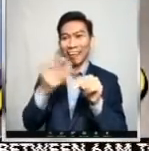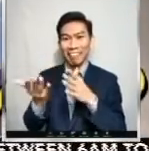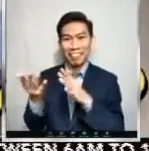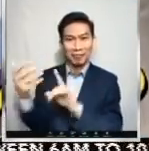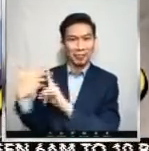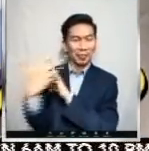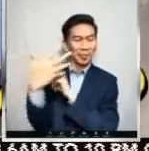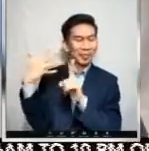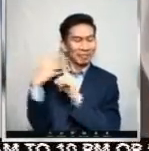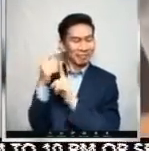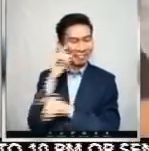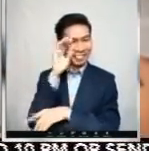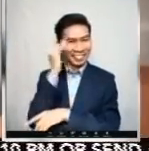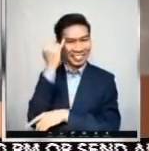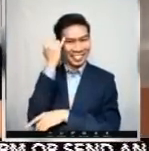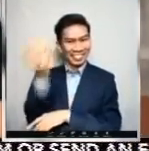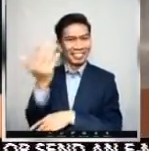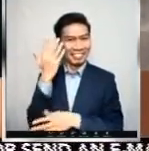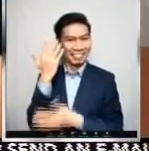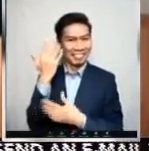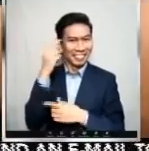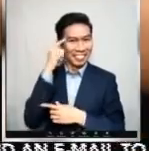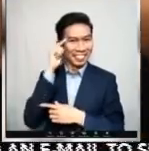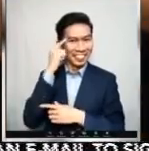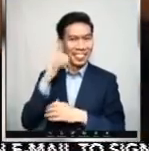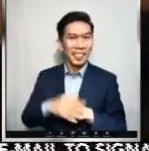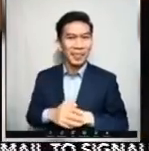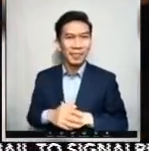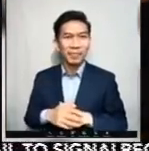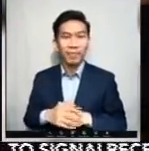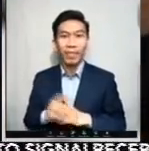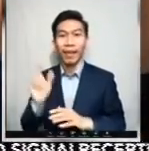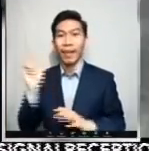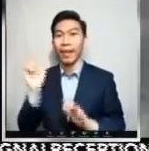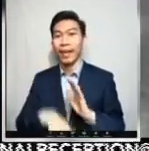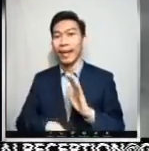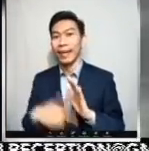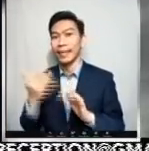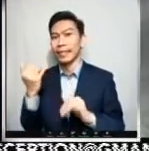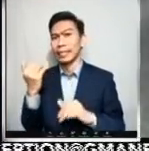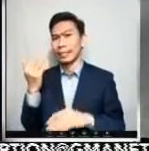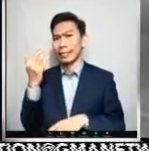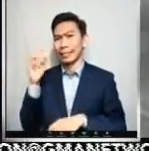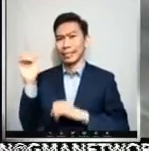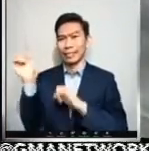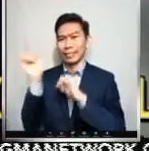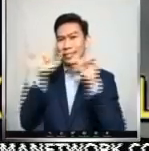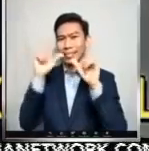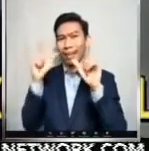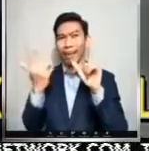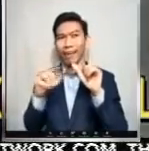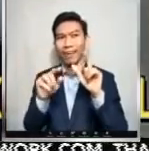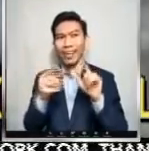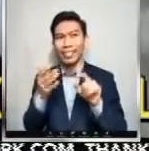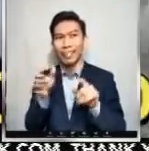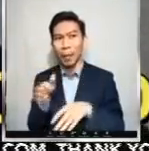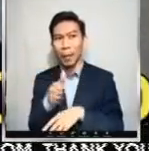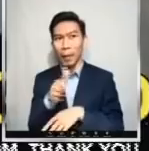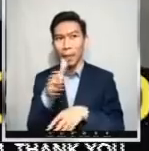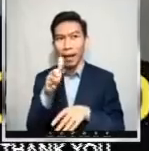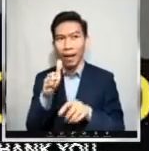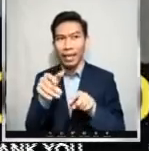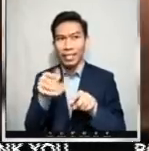last challenge ni Wendell, hindi niya sukat akalain na mapapasubo rin siya pag-debone ng isda. Look at Wendell.